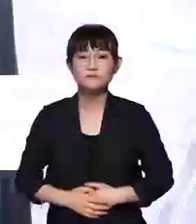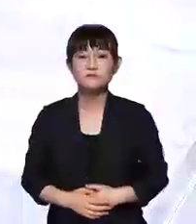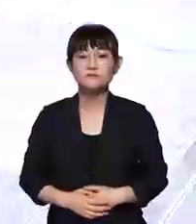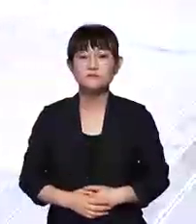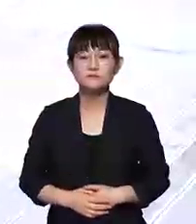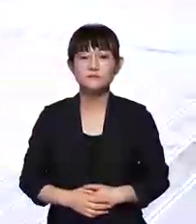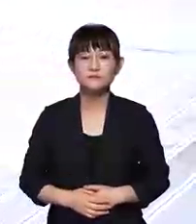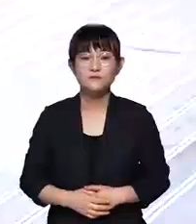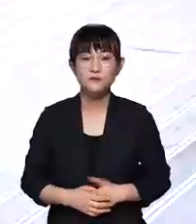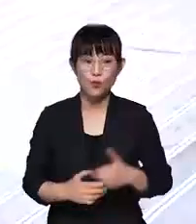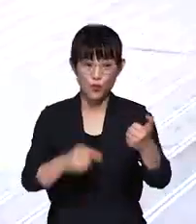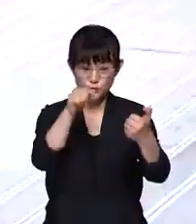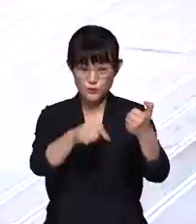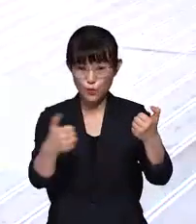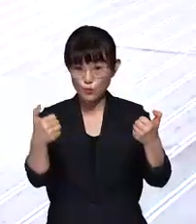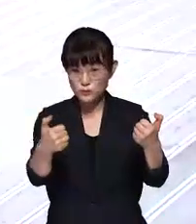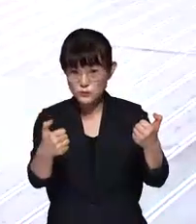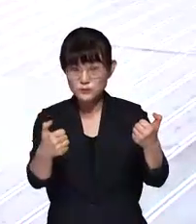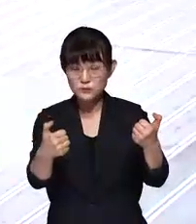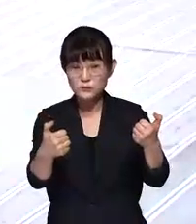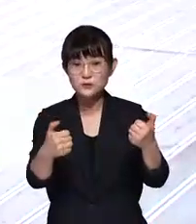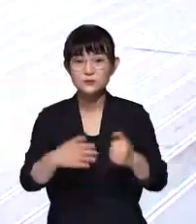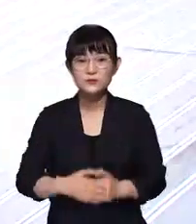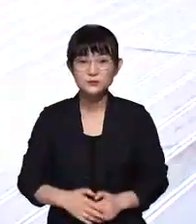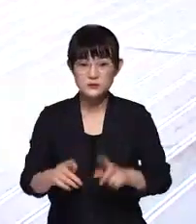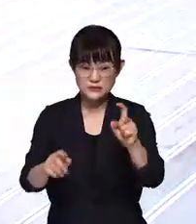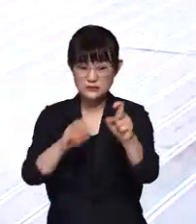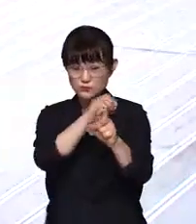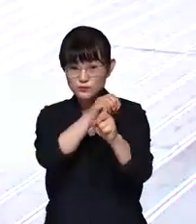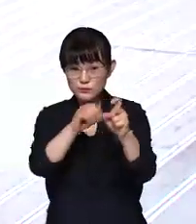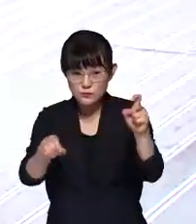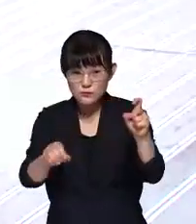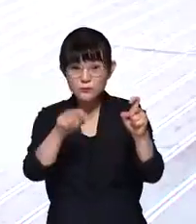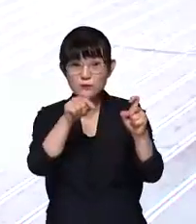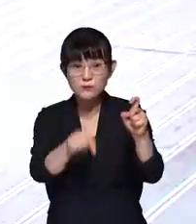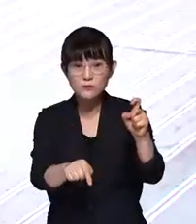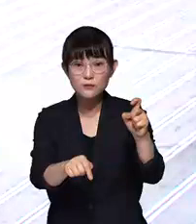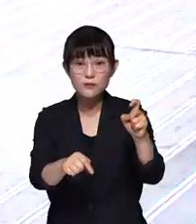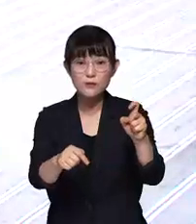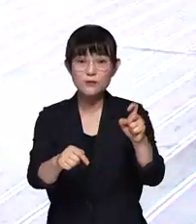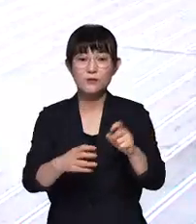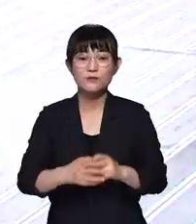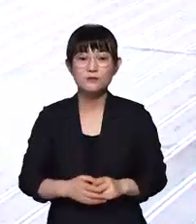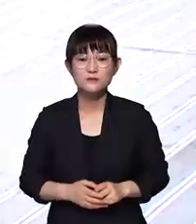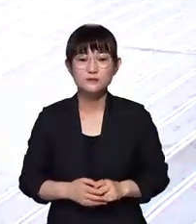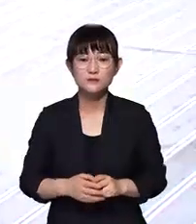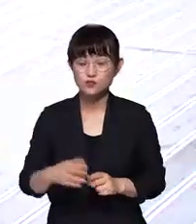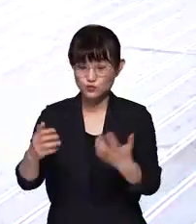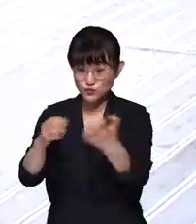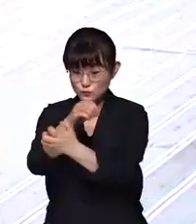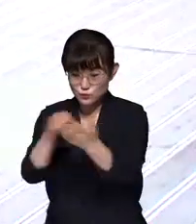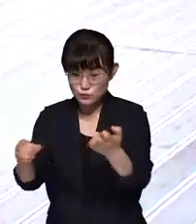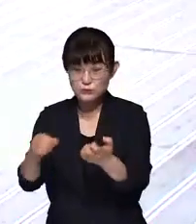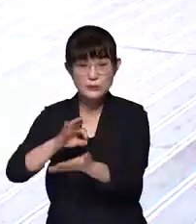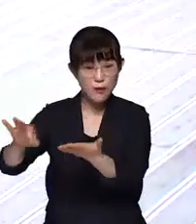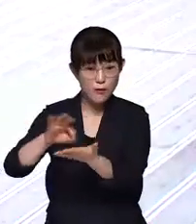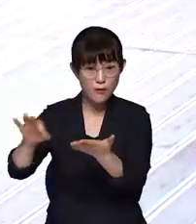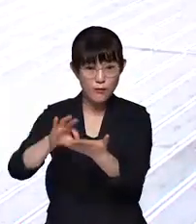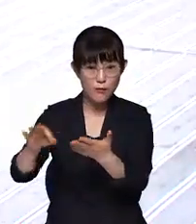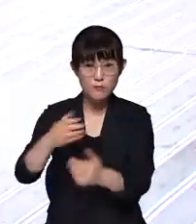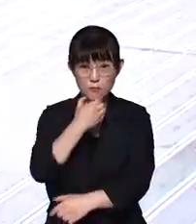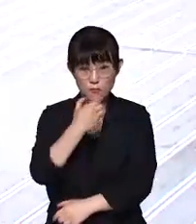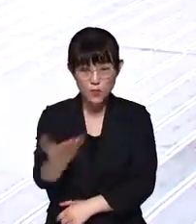그 이유입니다. 50대 50 해가지고 지금 10대 90까지 내려갔거든요. 그래서 진도